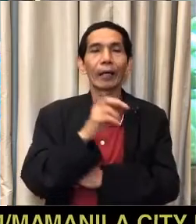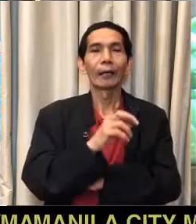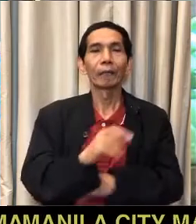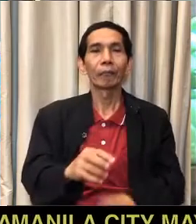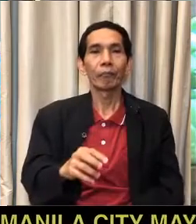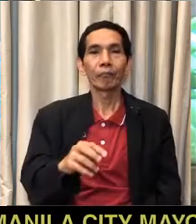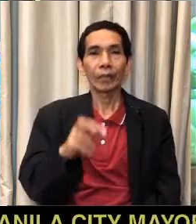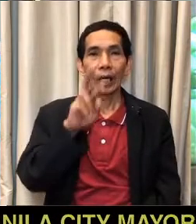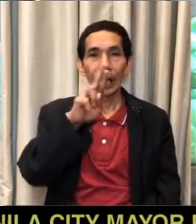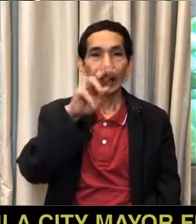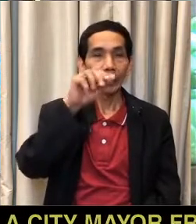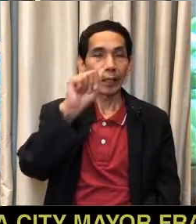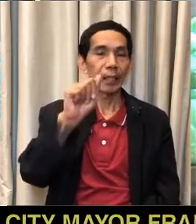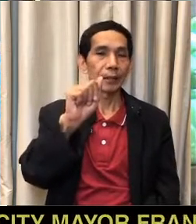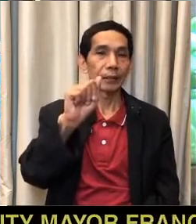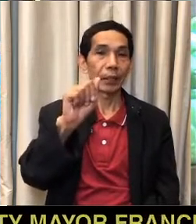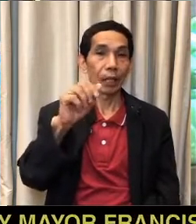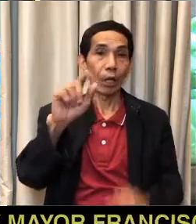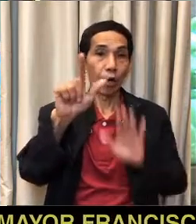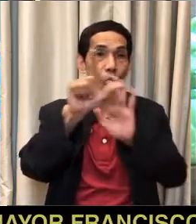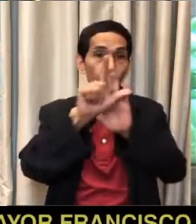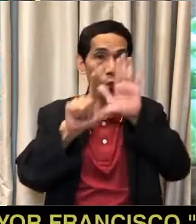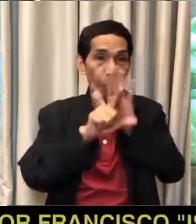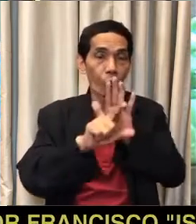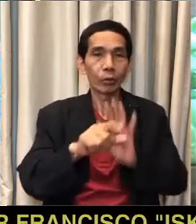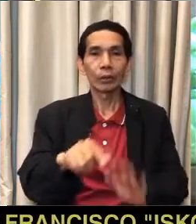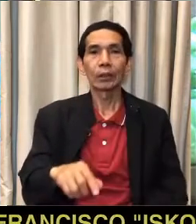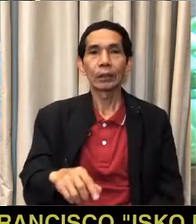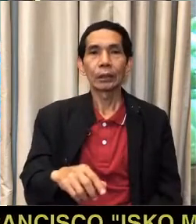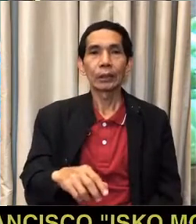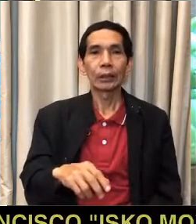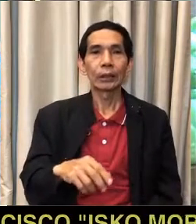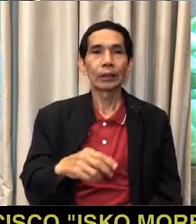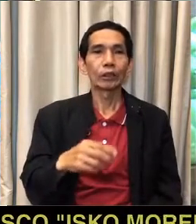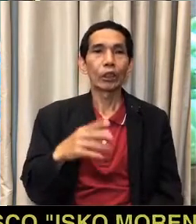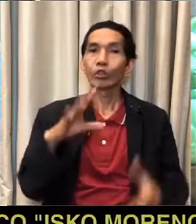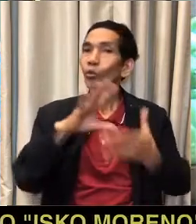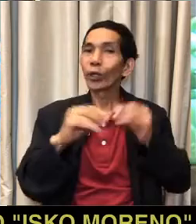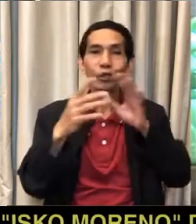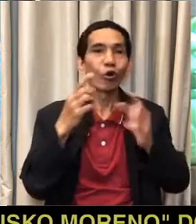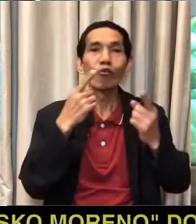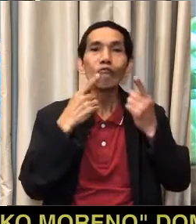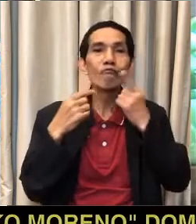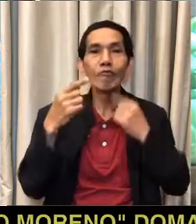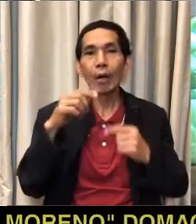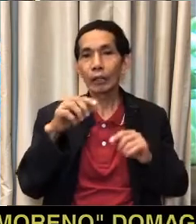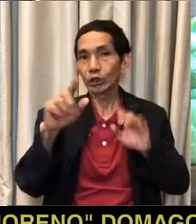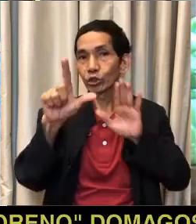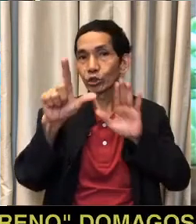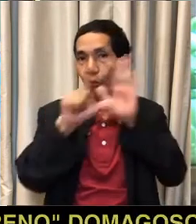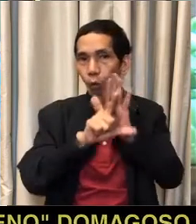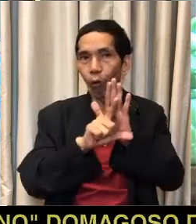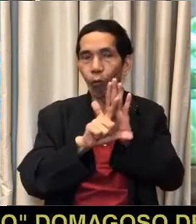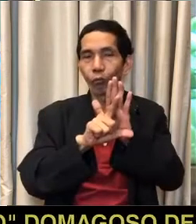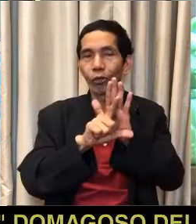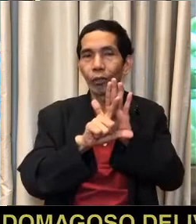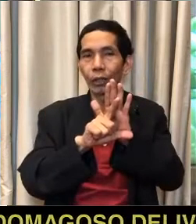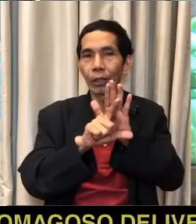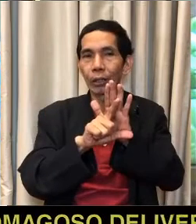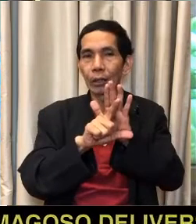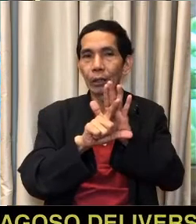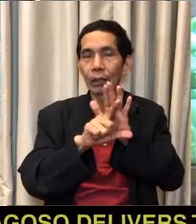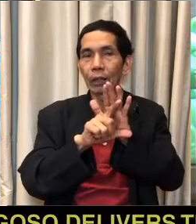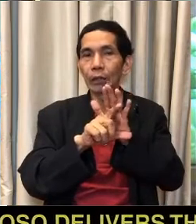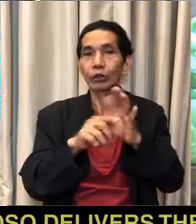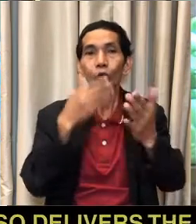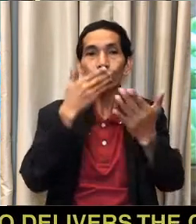Ayan na. RA. Ito po ha. So hindi po ito wentong laway ha. Batas po ito. Kapakanan